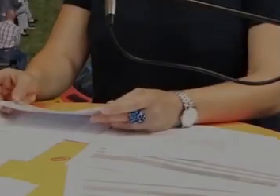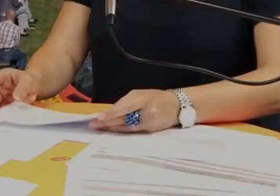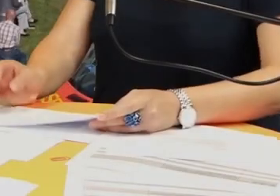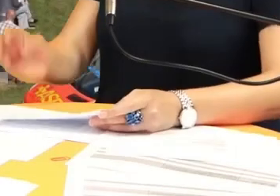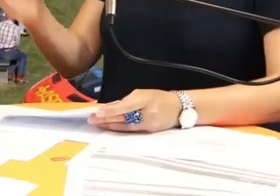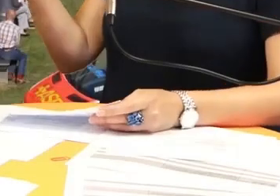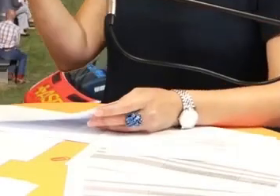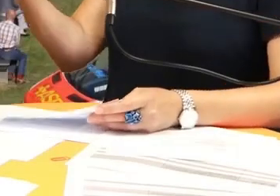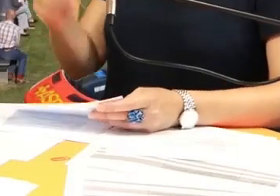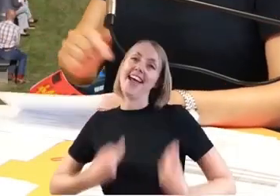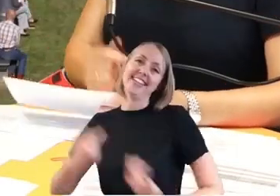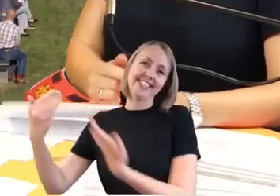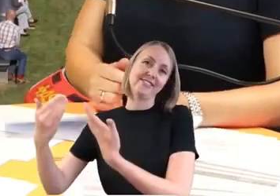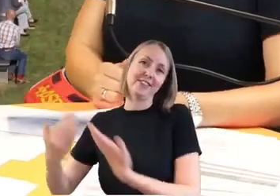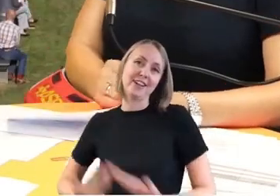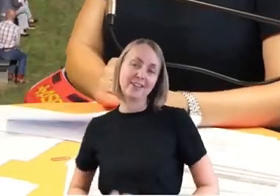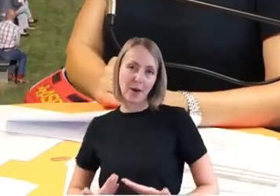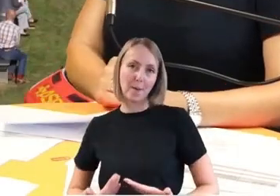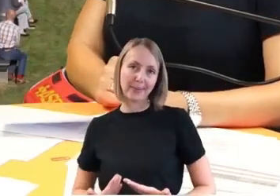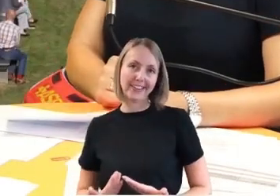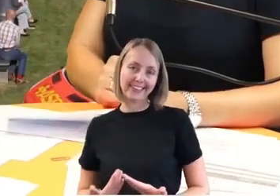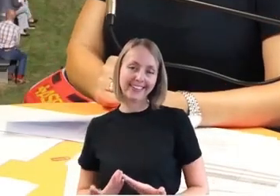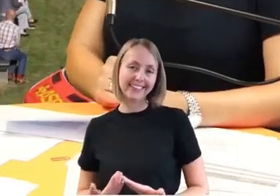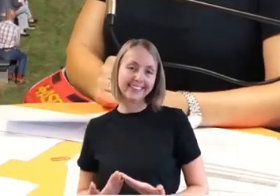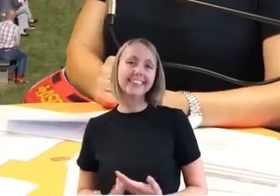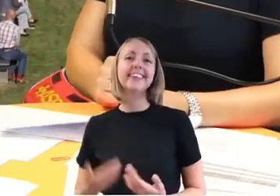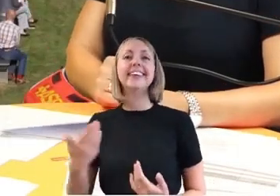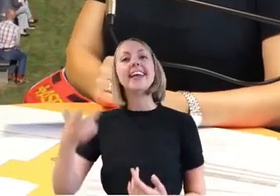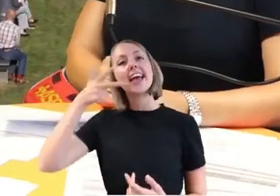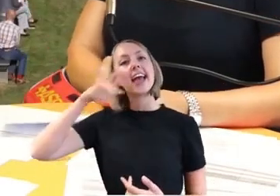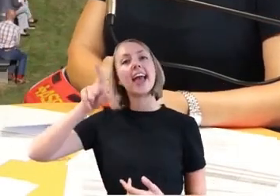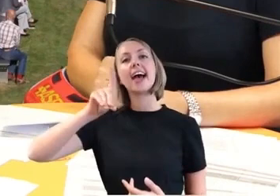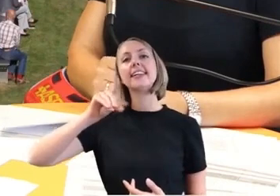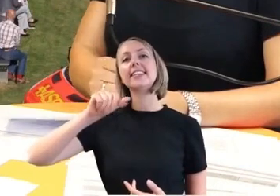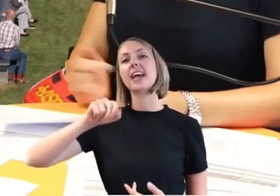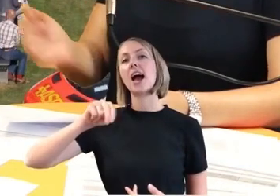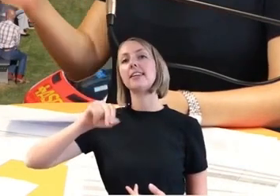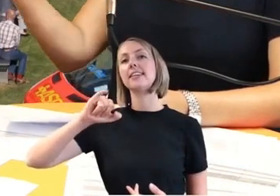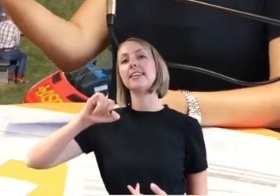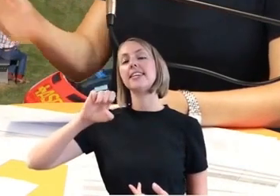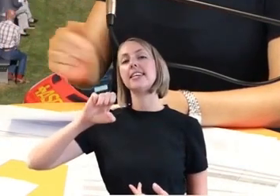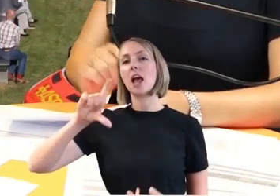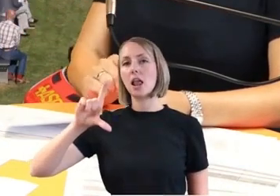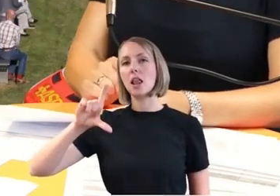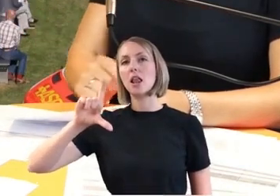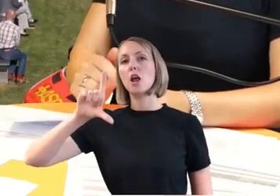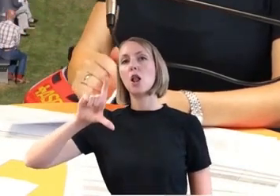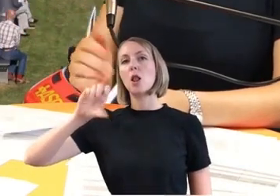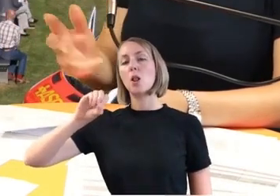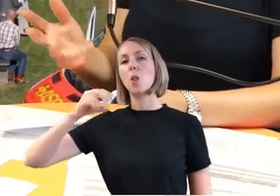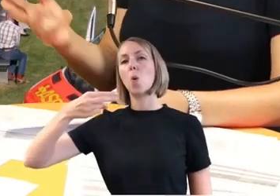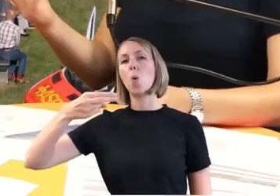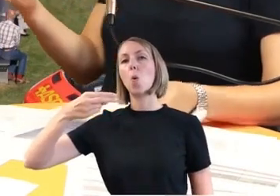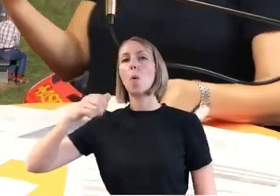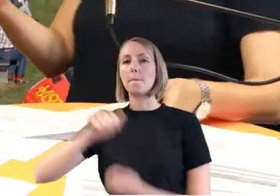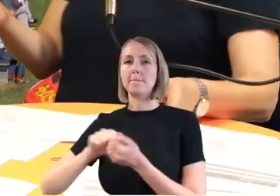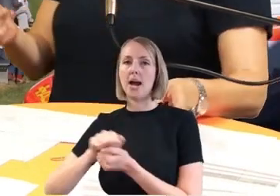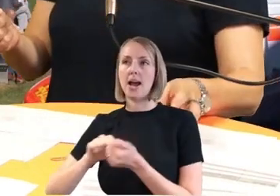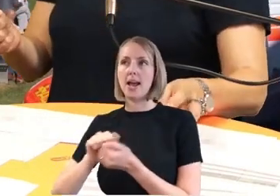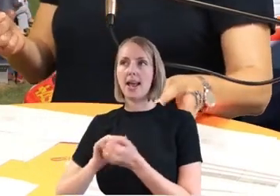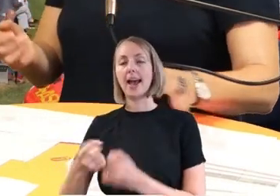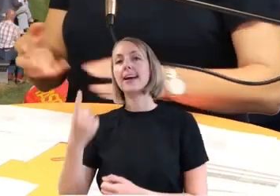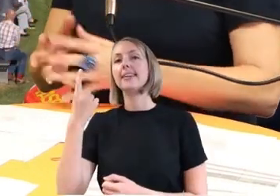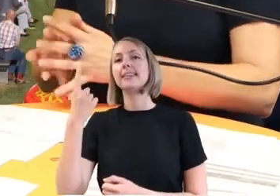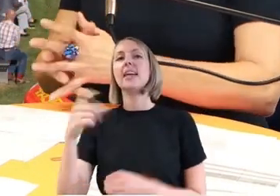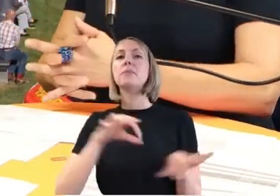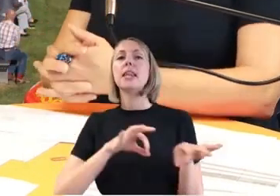grüße ich jetzt ganz herzlich bei mir herrn daniel lohmeyer mein kollege ist leiter des gemeinsamen melde und